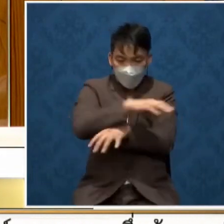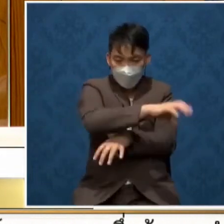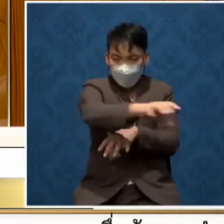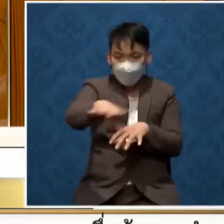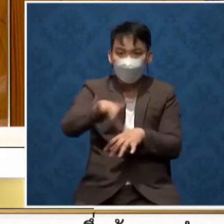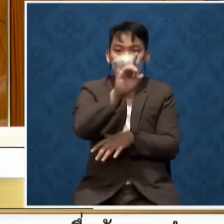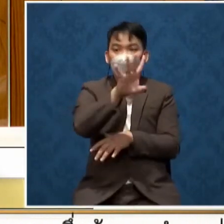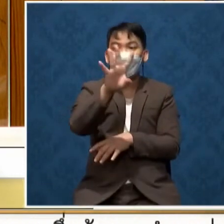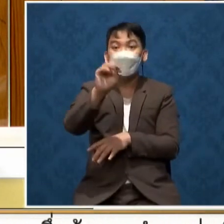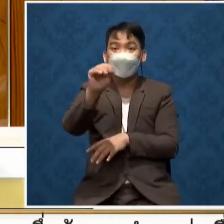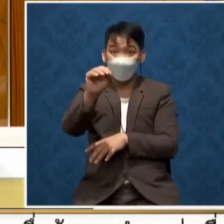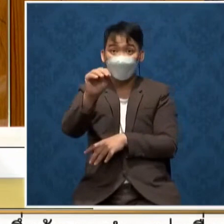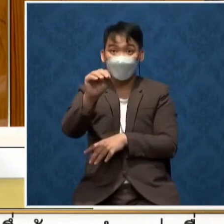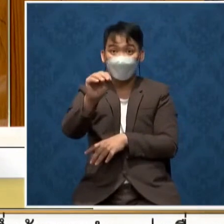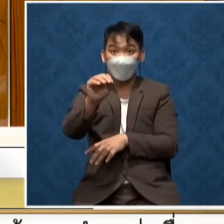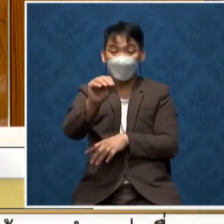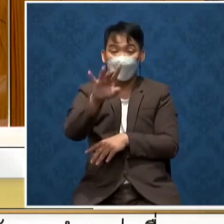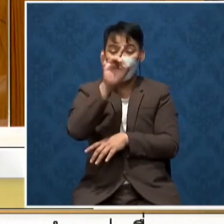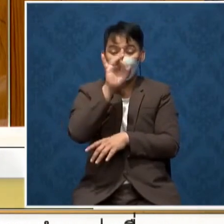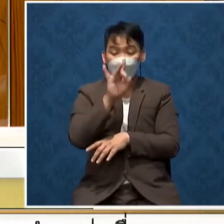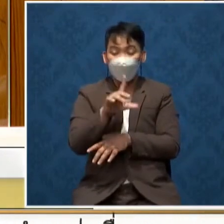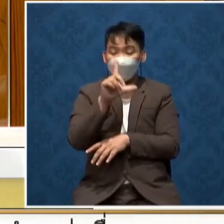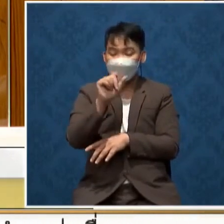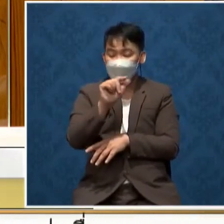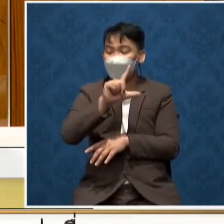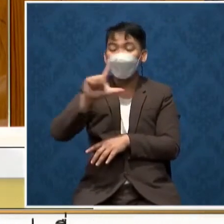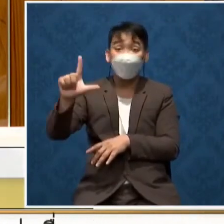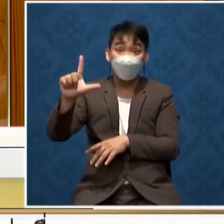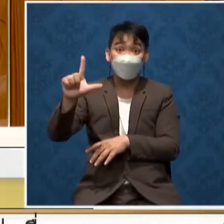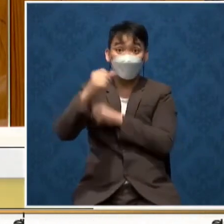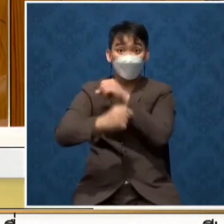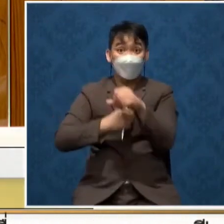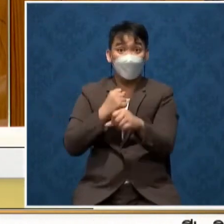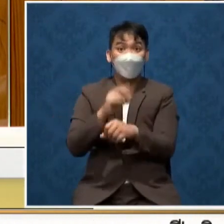จำนวนเงิน420ล้านบาทในปีงบประมาณพ.ศ.